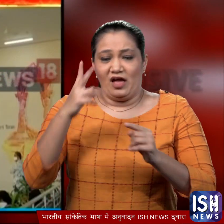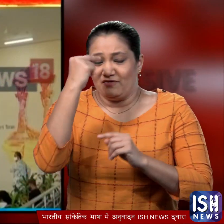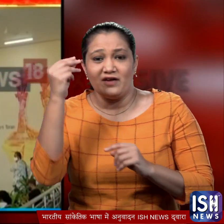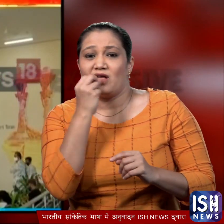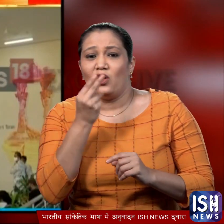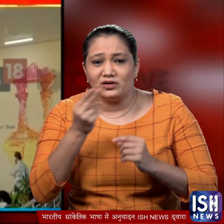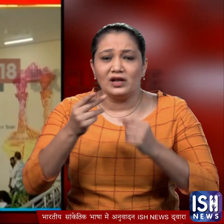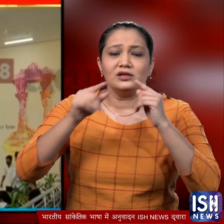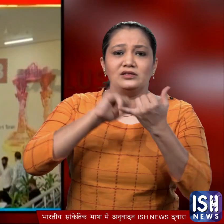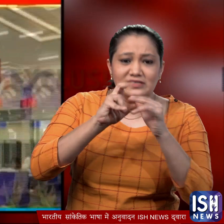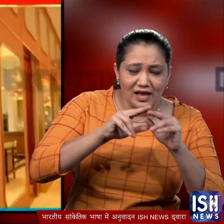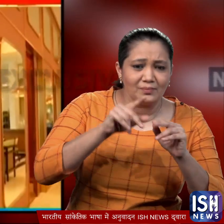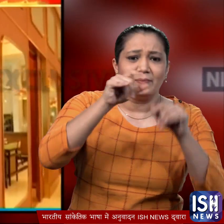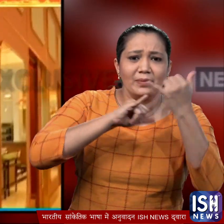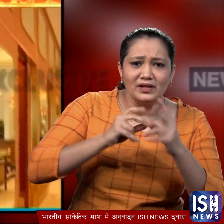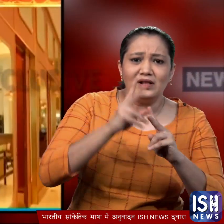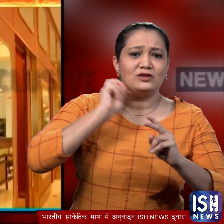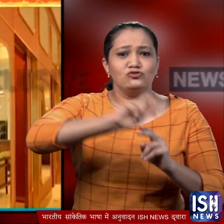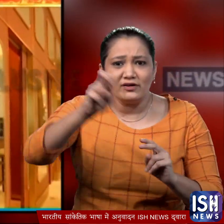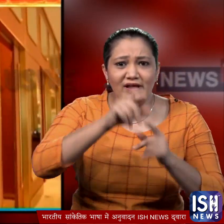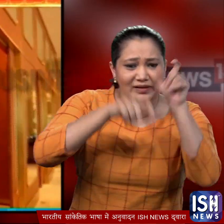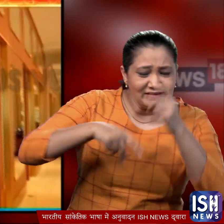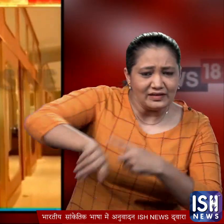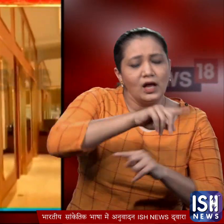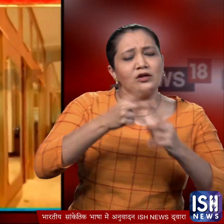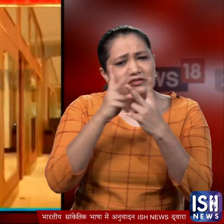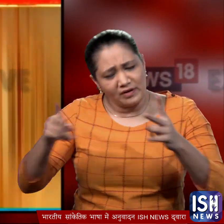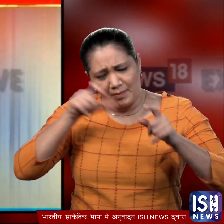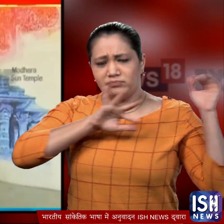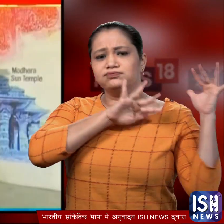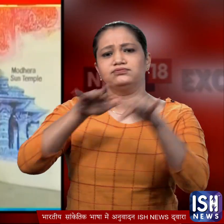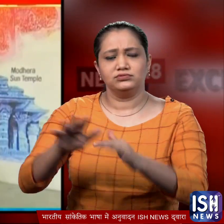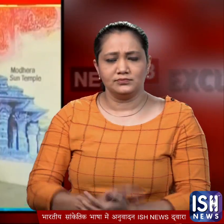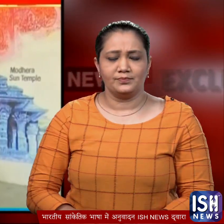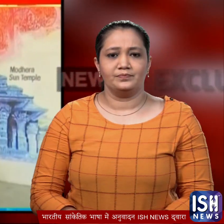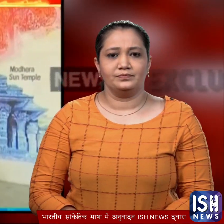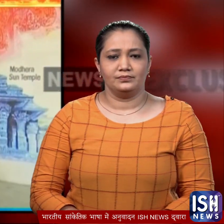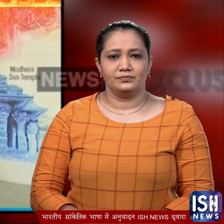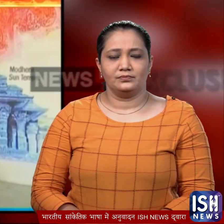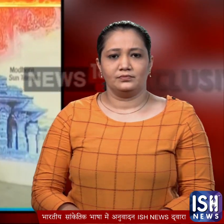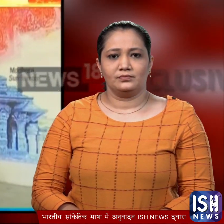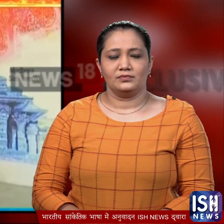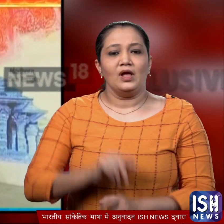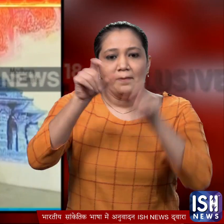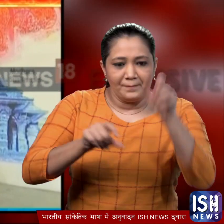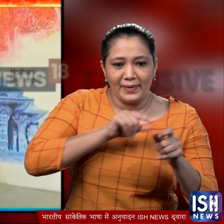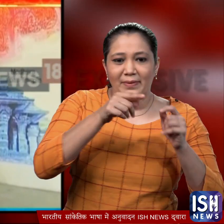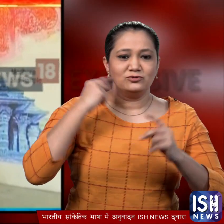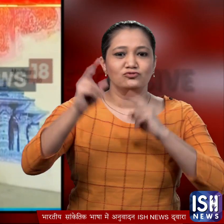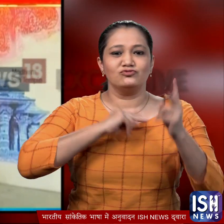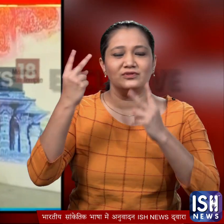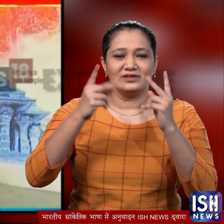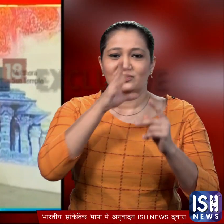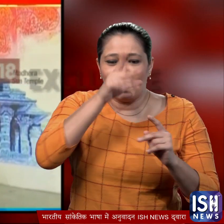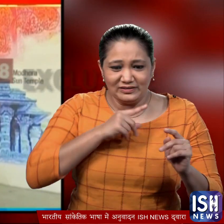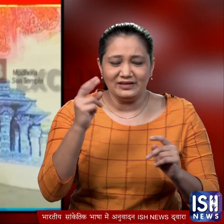5 स्टार होटल में रेल यात्रियों के साथ ही दूसरे लोगों के लिए भी कई तरह की सुविधाएं दी गई हैं। यहाँ पर पैसेंजर्स की सुविधा के लिए